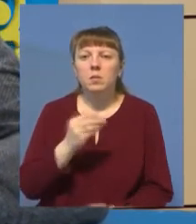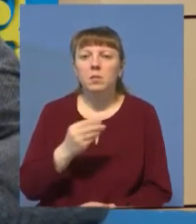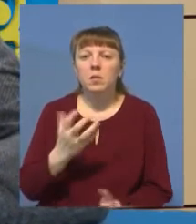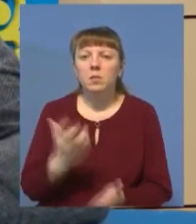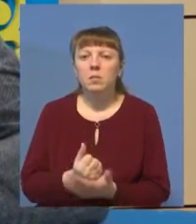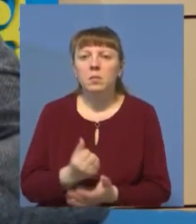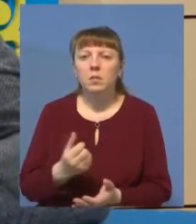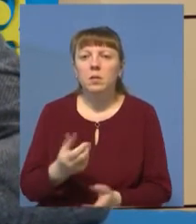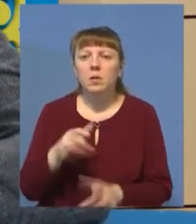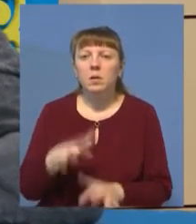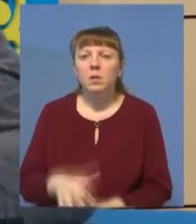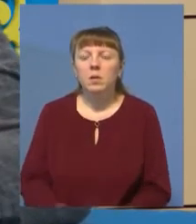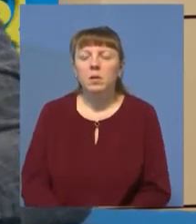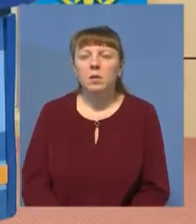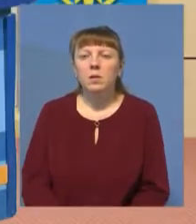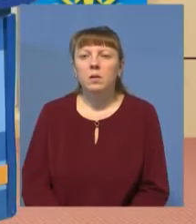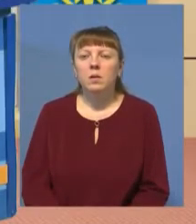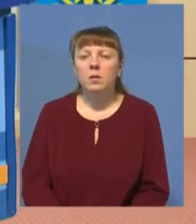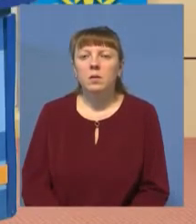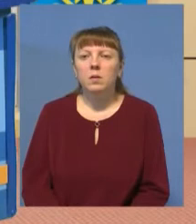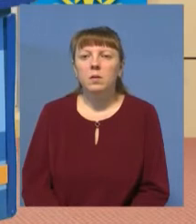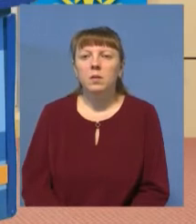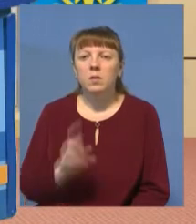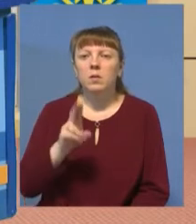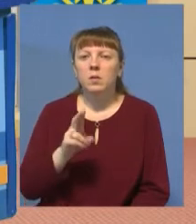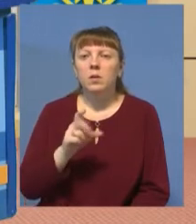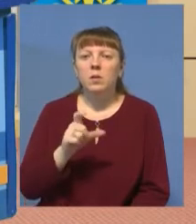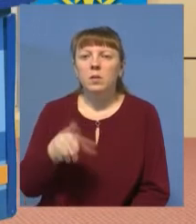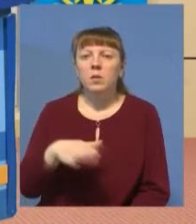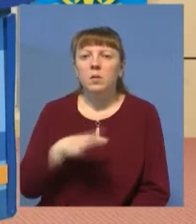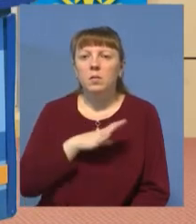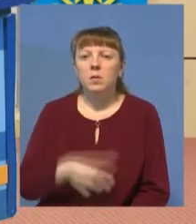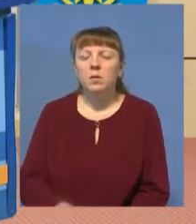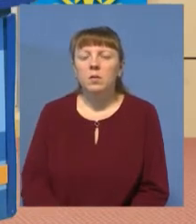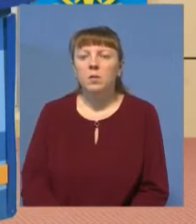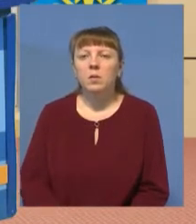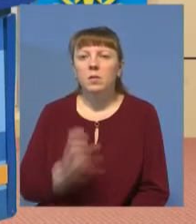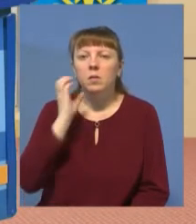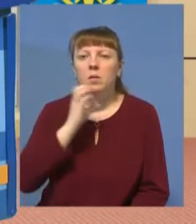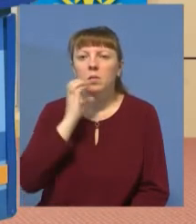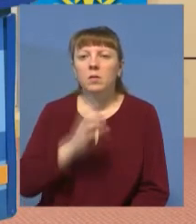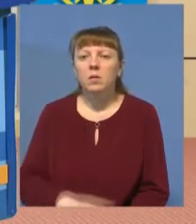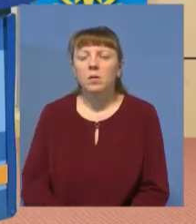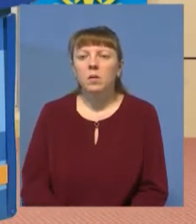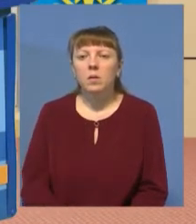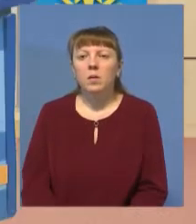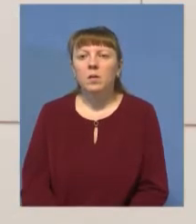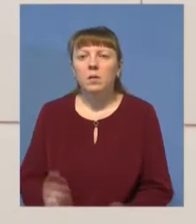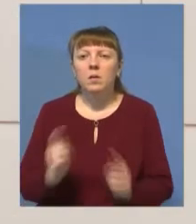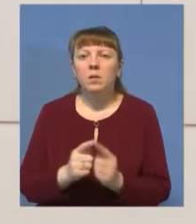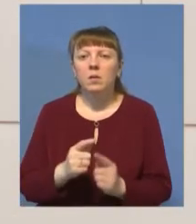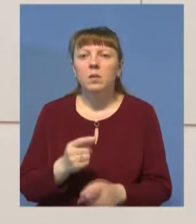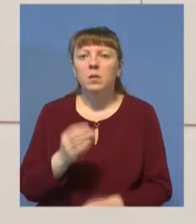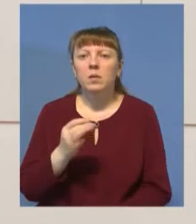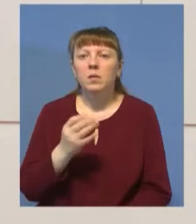дела? Вот в данном случае у человека тоже отсутствовал фискальный чек, но у него в телефоне имелся подтверждение, что он